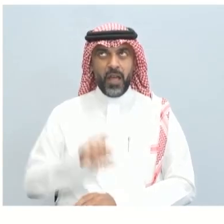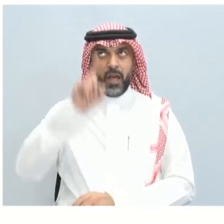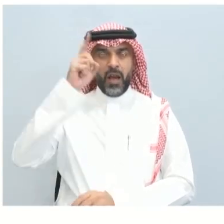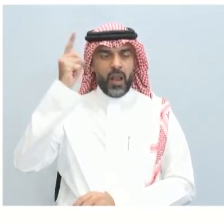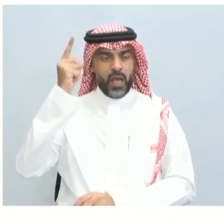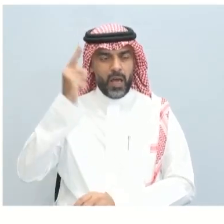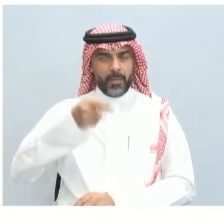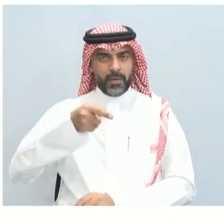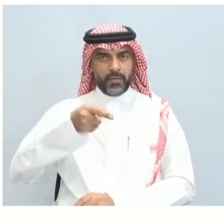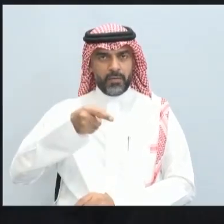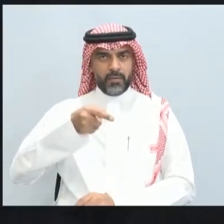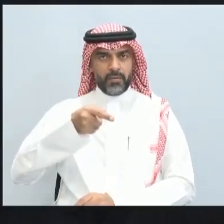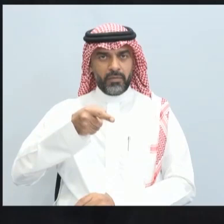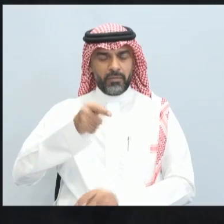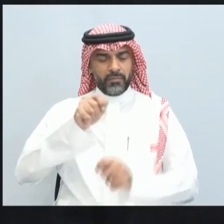الله